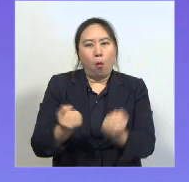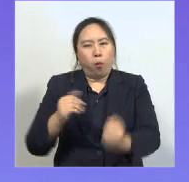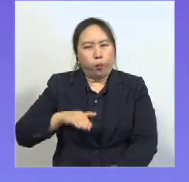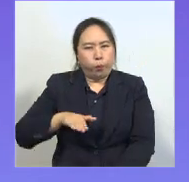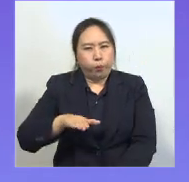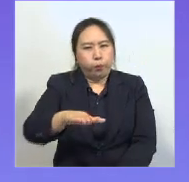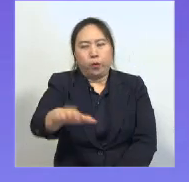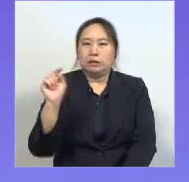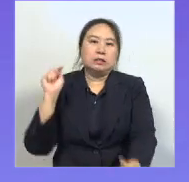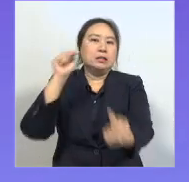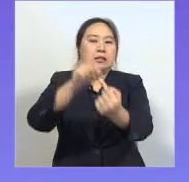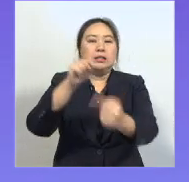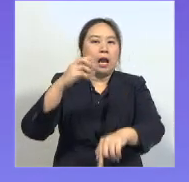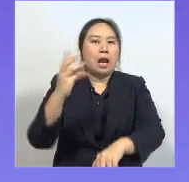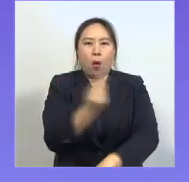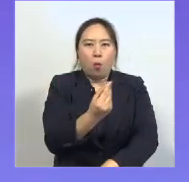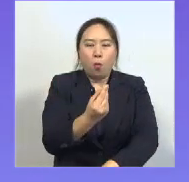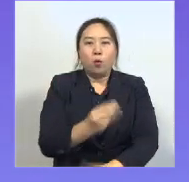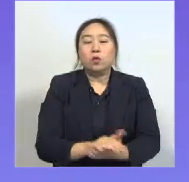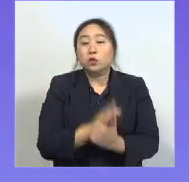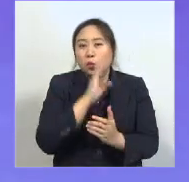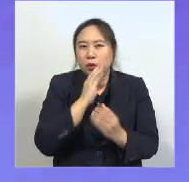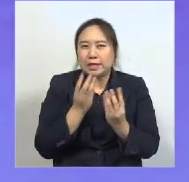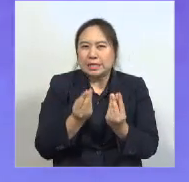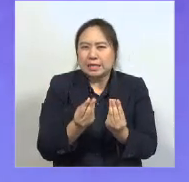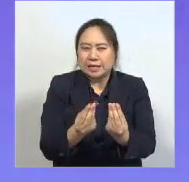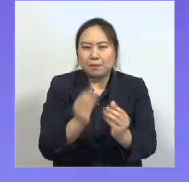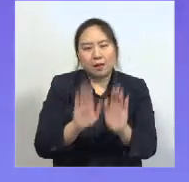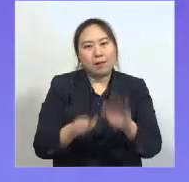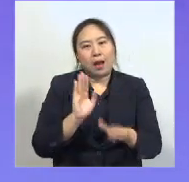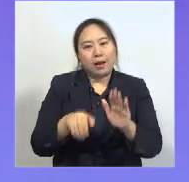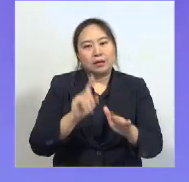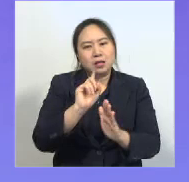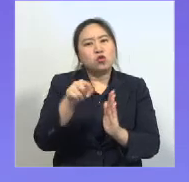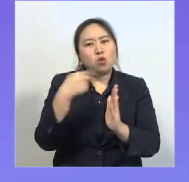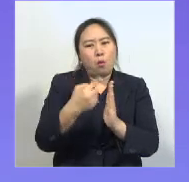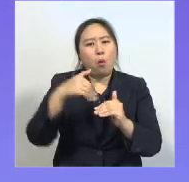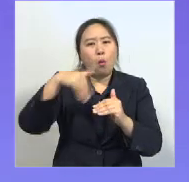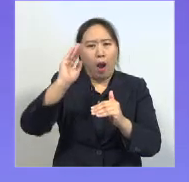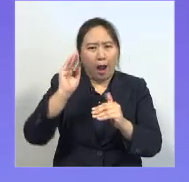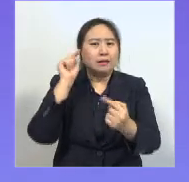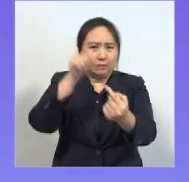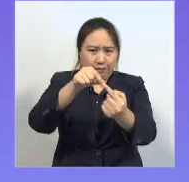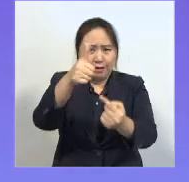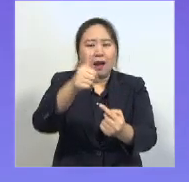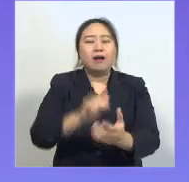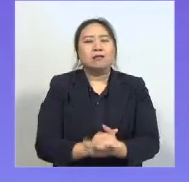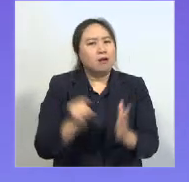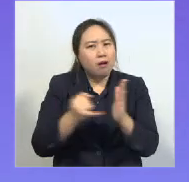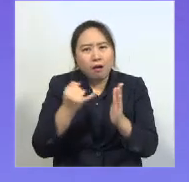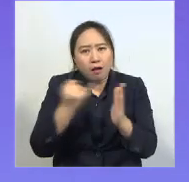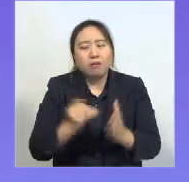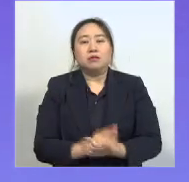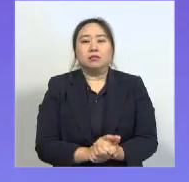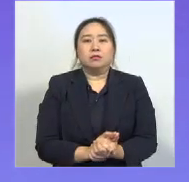ดเร็วมากขึ้นเร็วขึ้นเกือบ1ชั่วโมงคือถ้ารีบไปกันจริงๆก็ประมาณชั่วโมงกว่าๆ ก็ถึงแล้วอ่ะ นี่สะดวกมาก